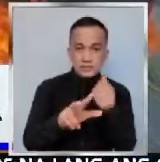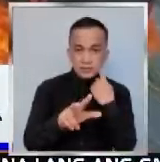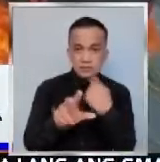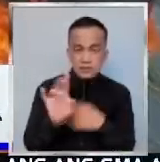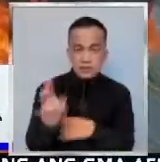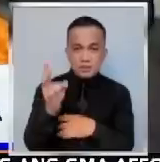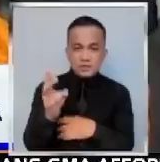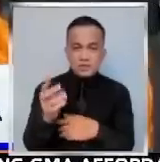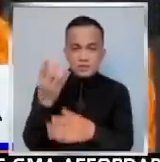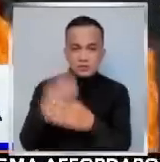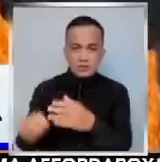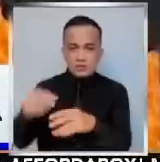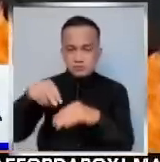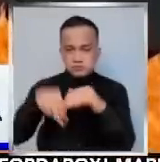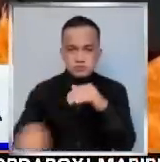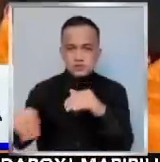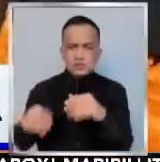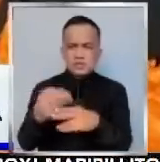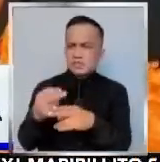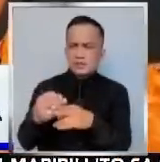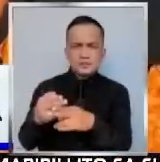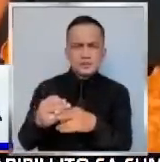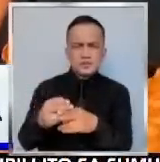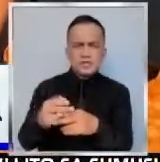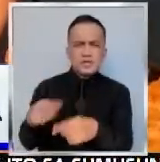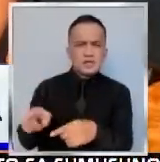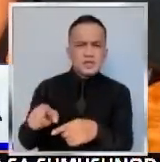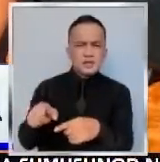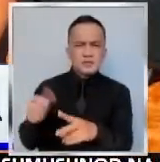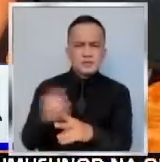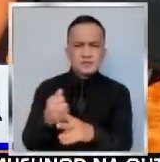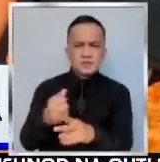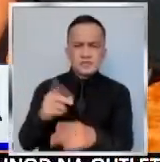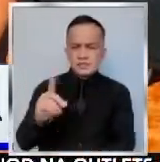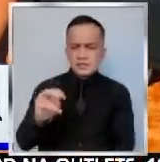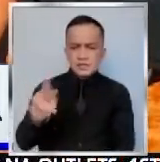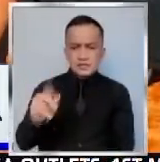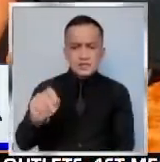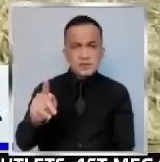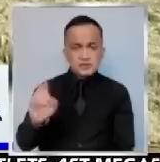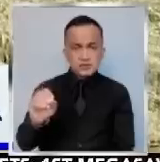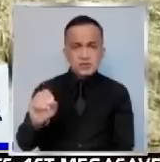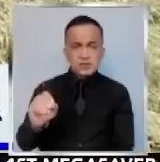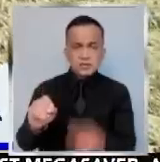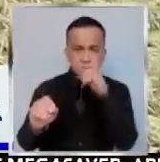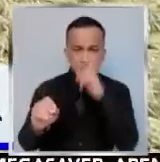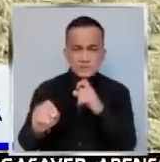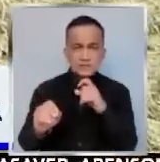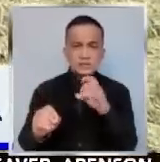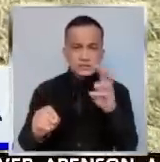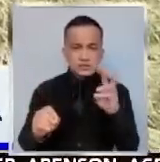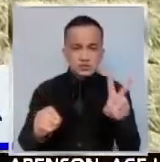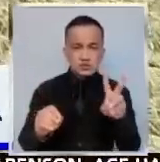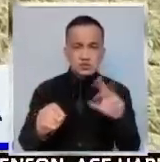ng Barangay Cambio. Kinilala ng San Miguel MDRRMO ang biktima na si Danny Sarmiento, 62 anyos. Sa palayan mismo